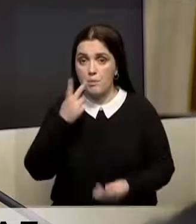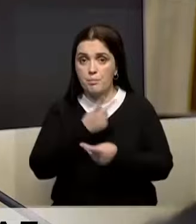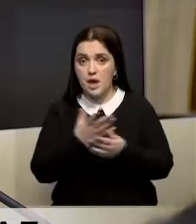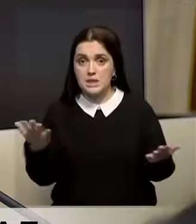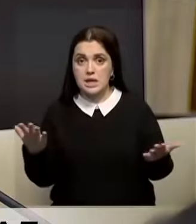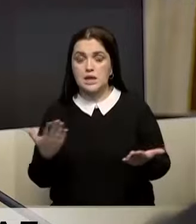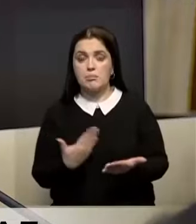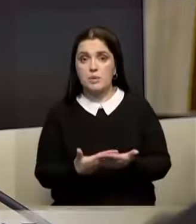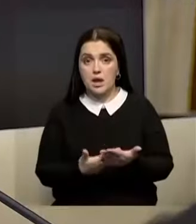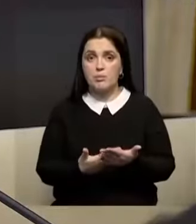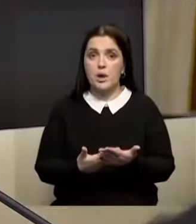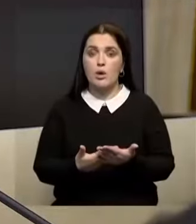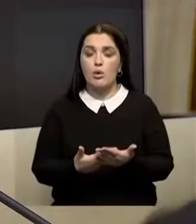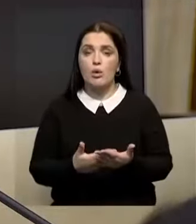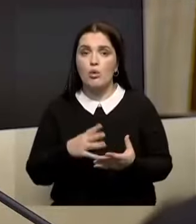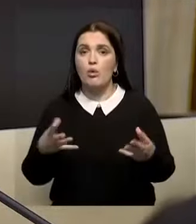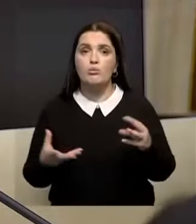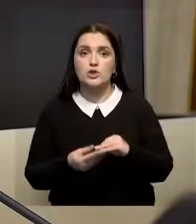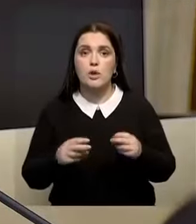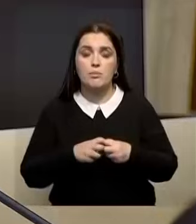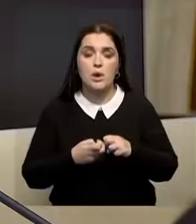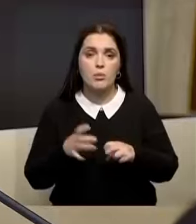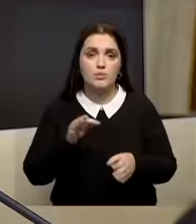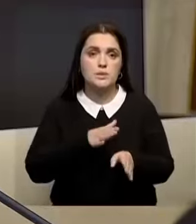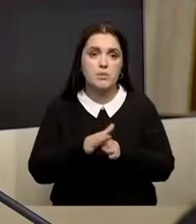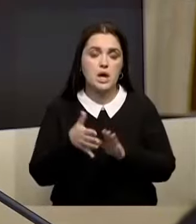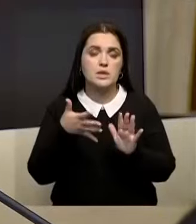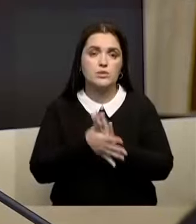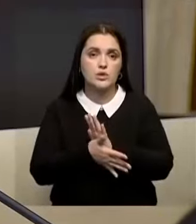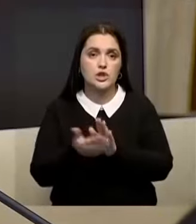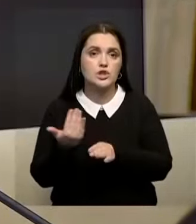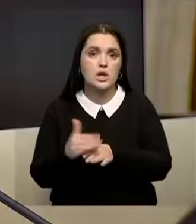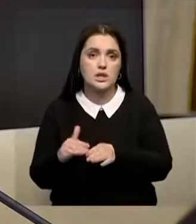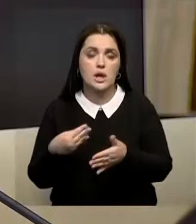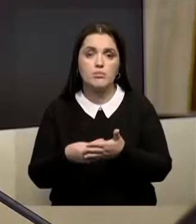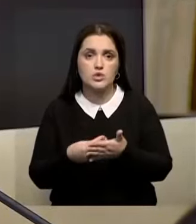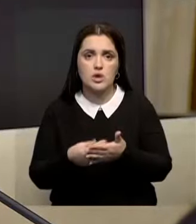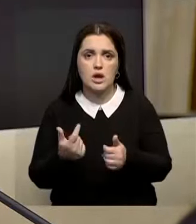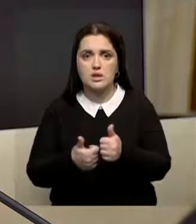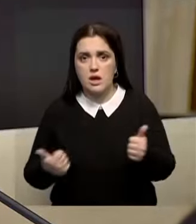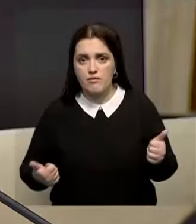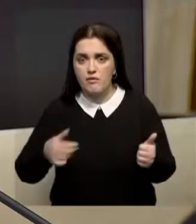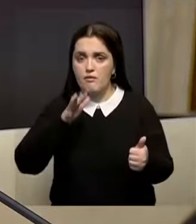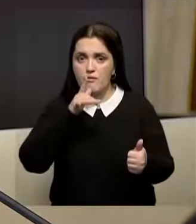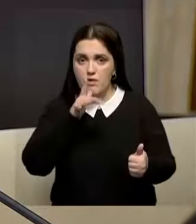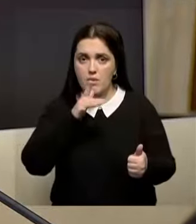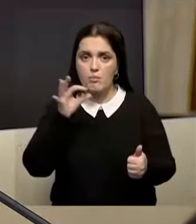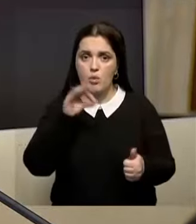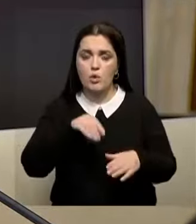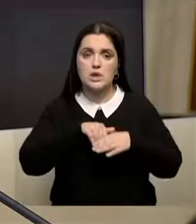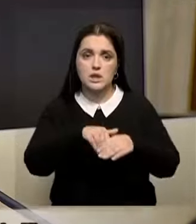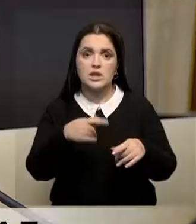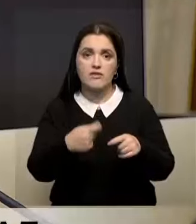который отражает общие проблемы по исполнению расходной части бюджета. Отставание от графика работ по